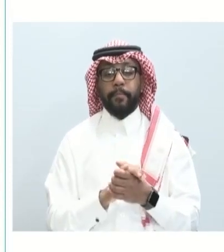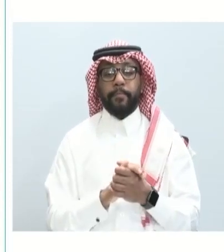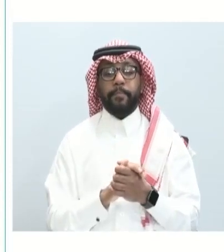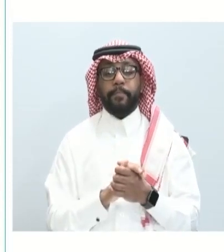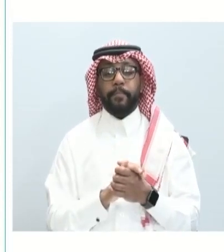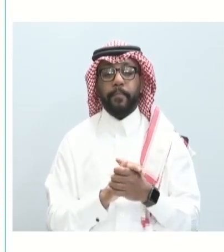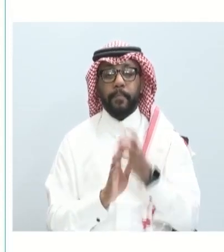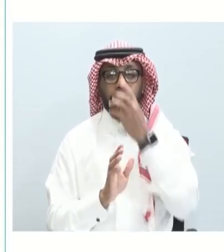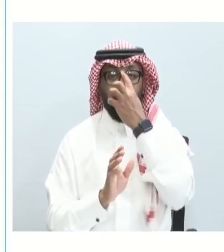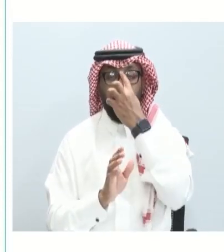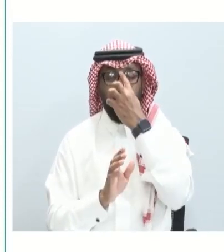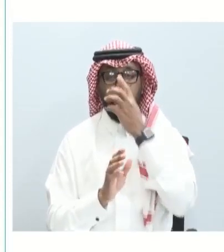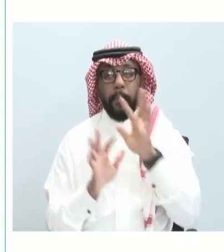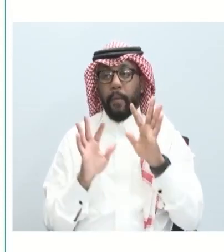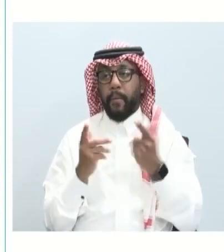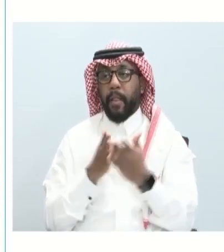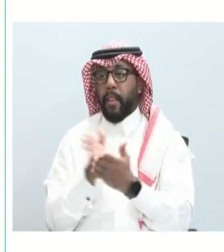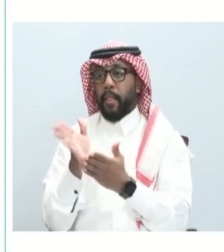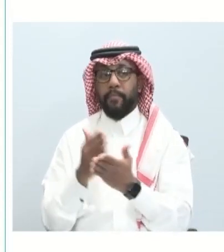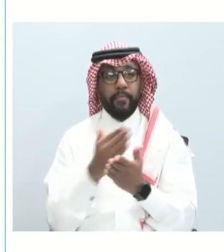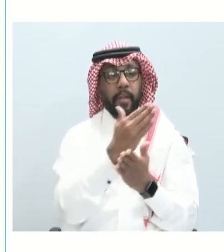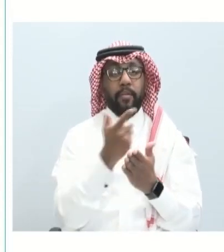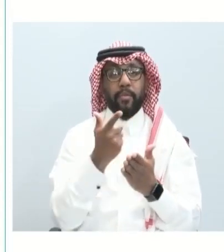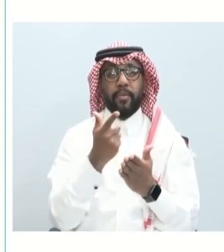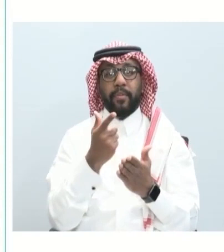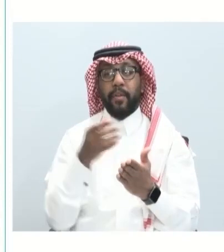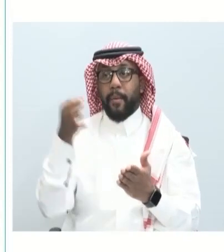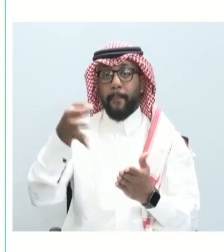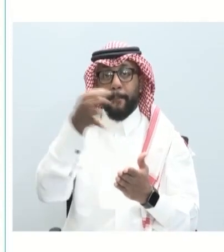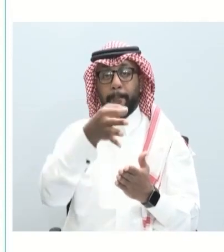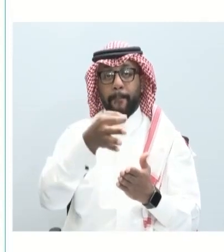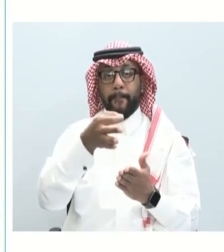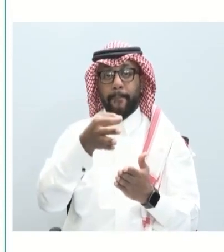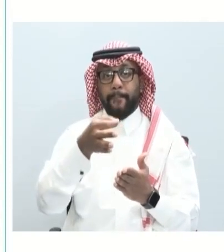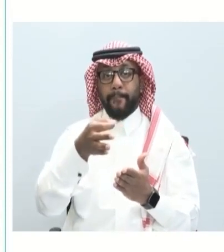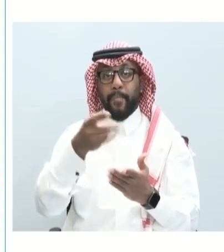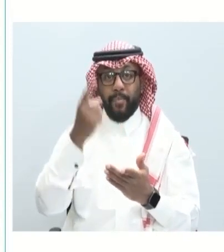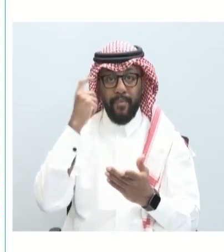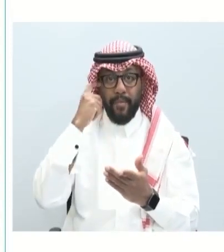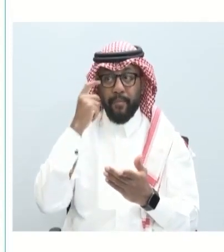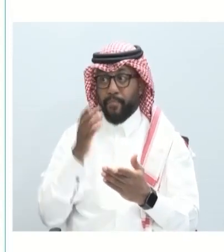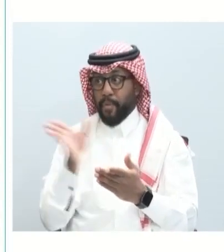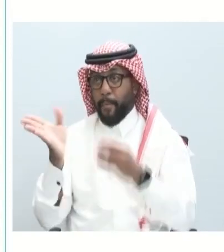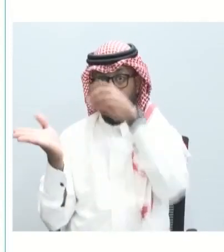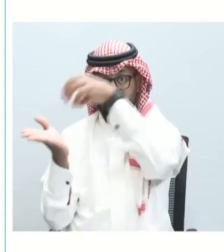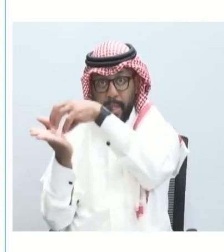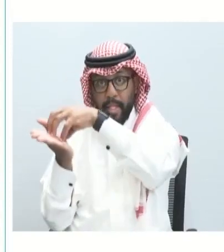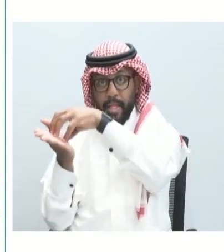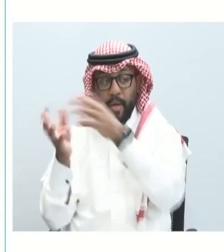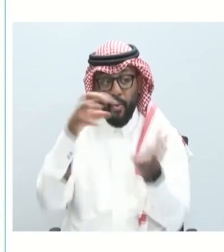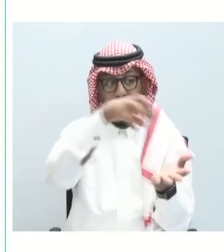او تسال اين الطريق الى بلدك لو كان صادق سيشير الى طريق بلد الصادقين